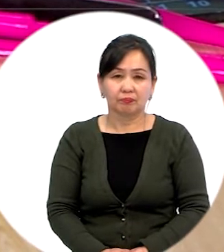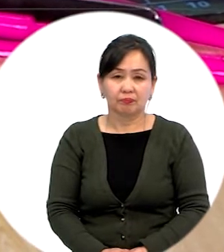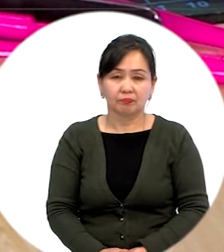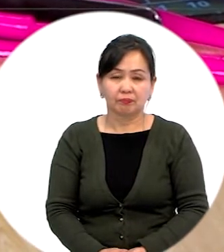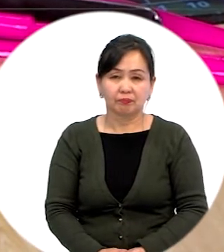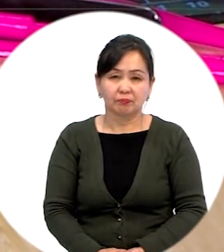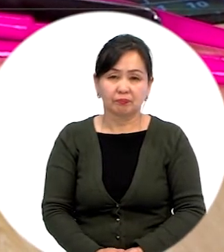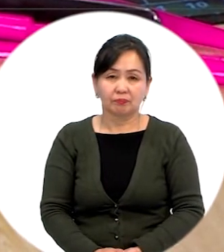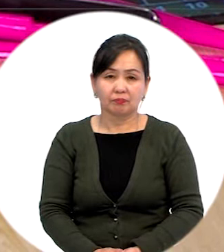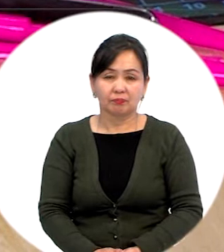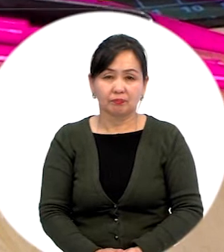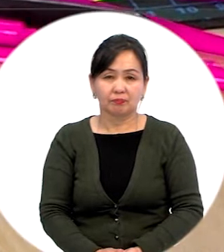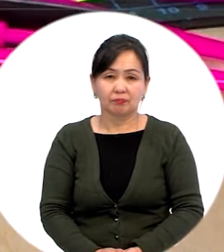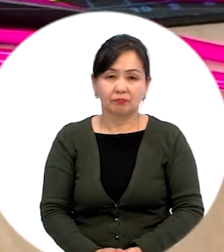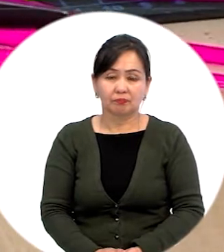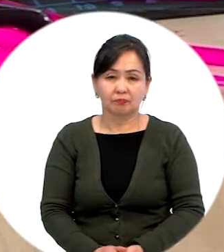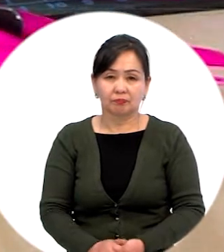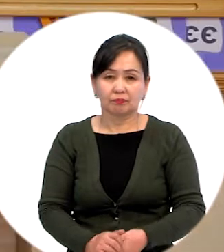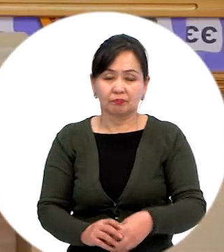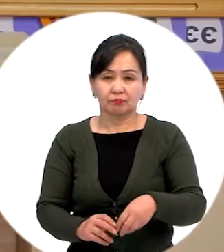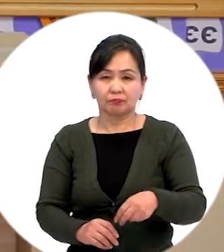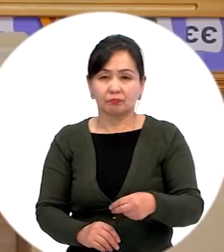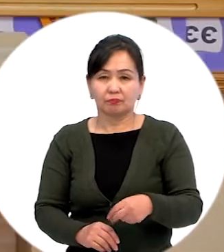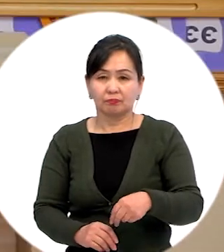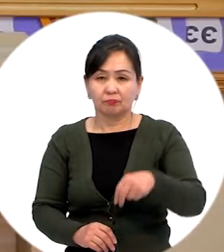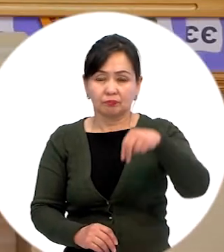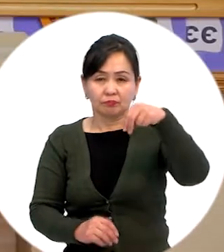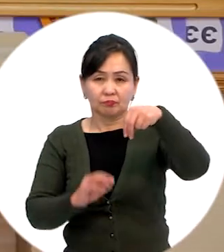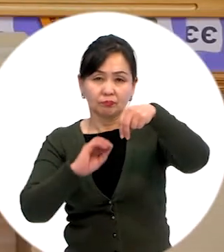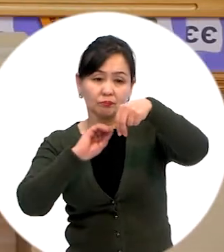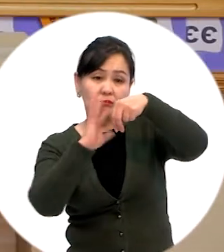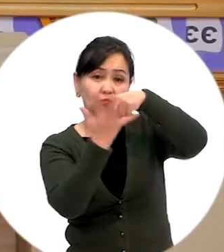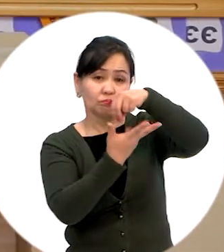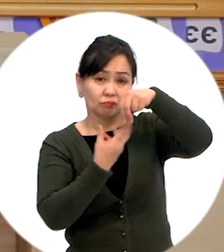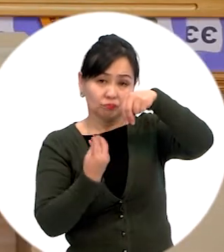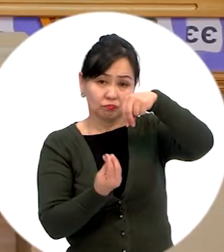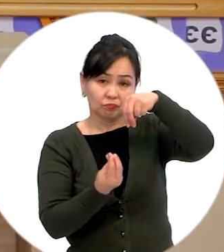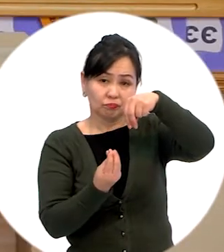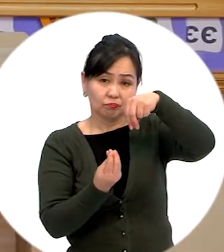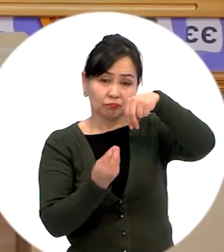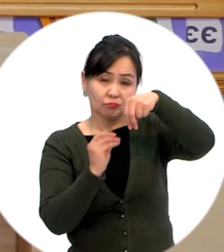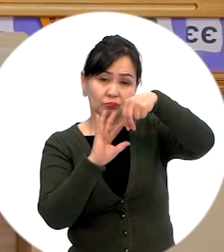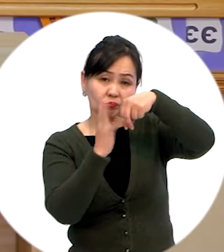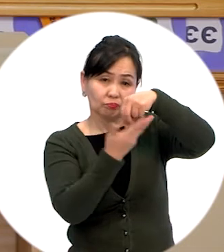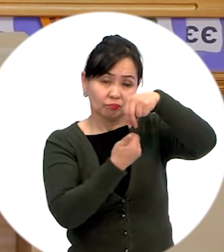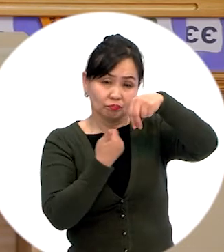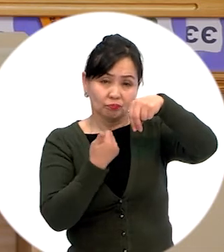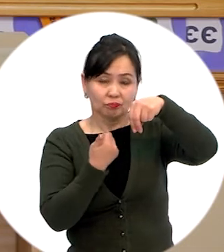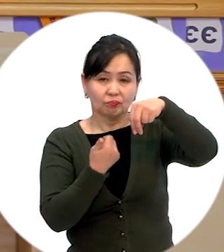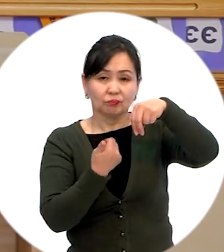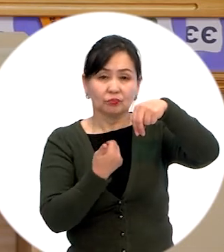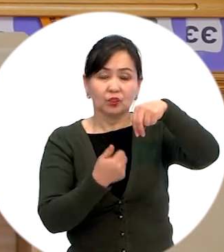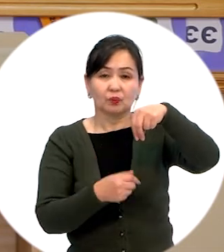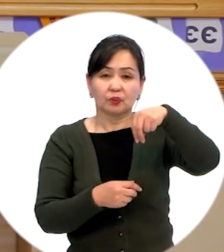За дараагийн зүйл маань усан үзэн байна. За усан үзэн маань маш жижиг жижиг одоо бүрэн хинүүдээс